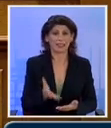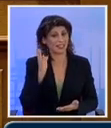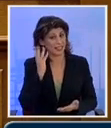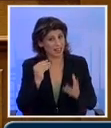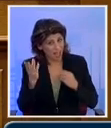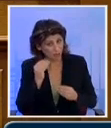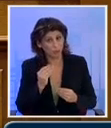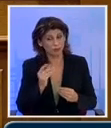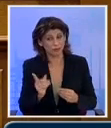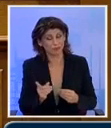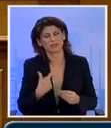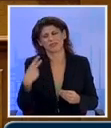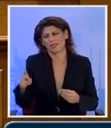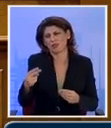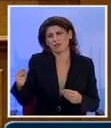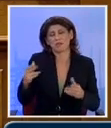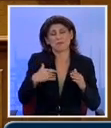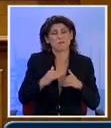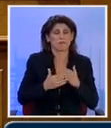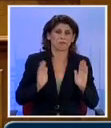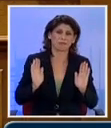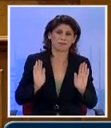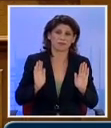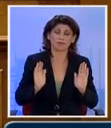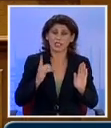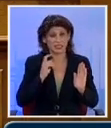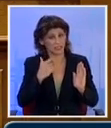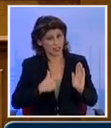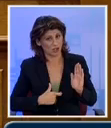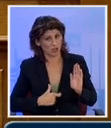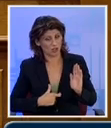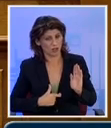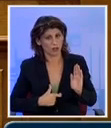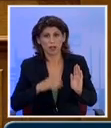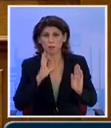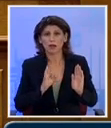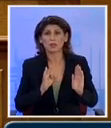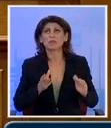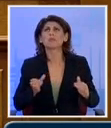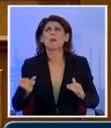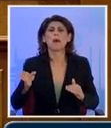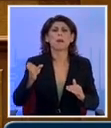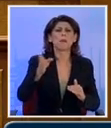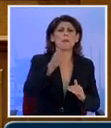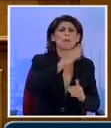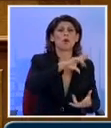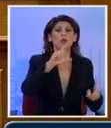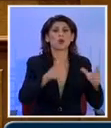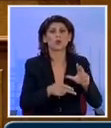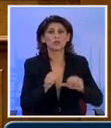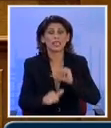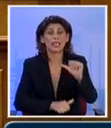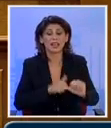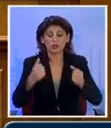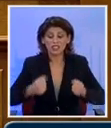ακούτε, είναι δικό σας θέμα. Ξέρετε, εγώ, κύριε Τσίπρα, γυρίζω πραγματικά όλο τον κόσμο για να αλλάξω τη θέση